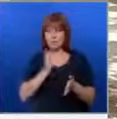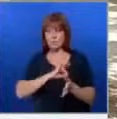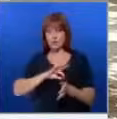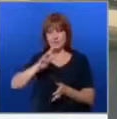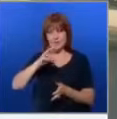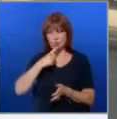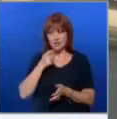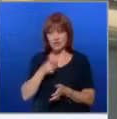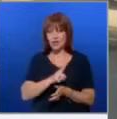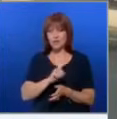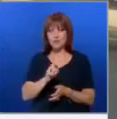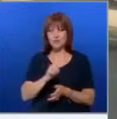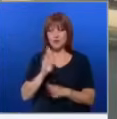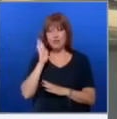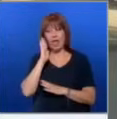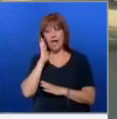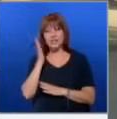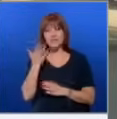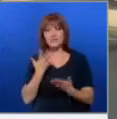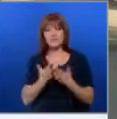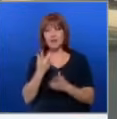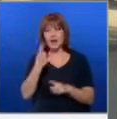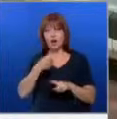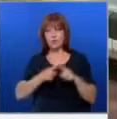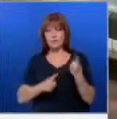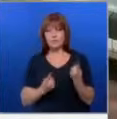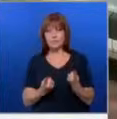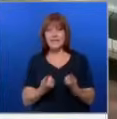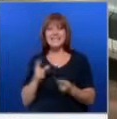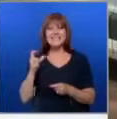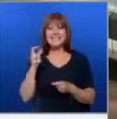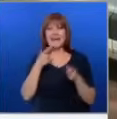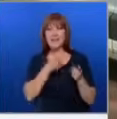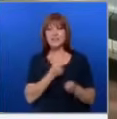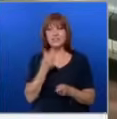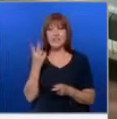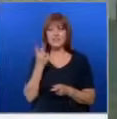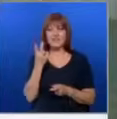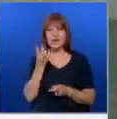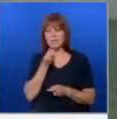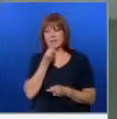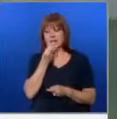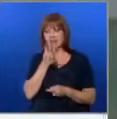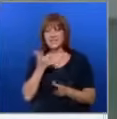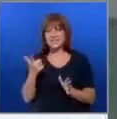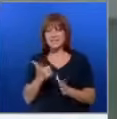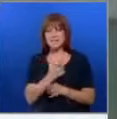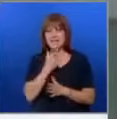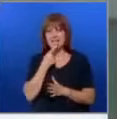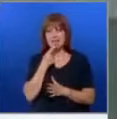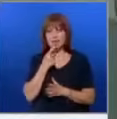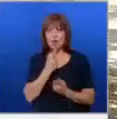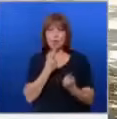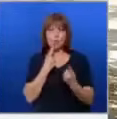той няма да лежи години и половина. Борислав Костов и Ангелин от Стражица, две прекрасни 17-годишни деца, условна